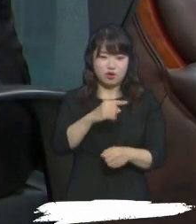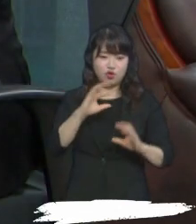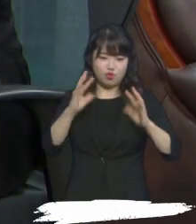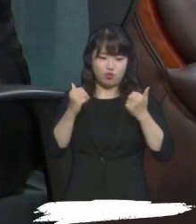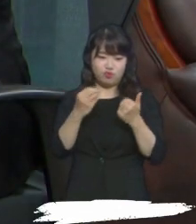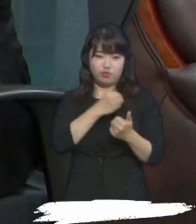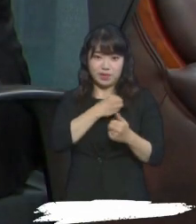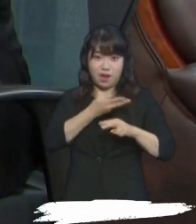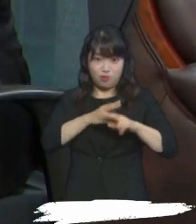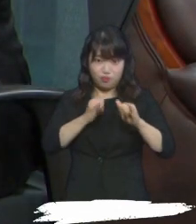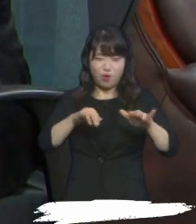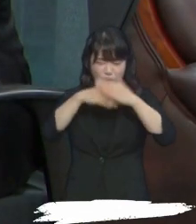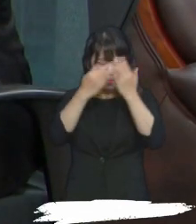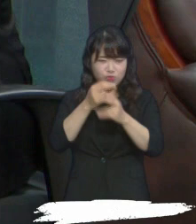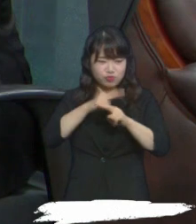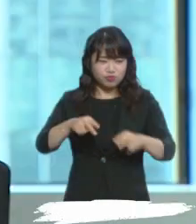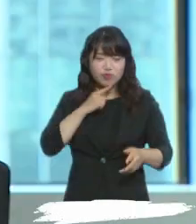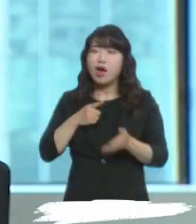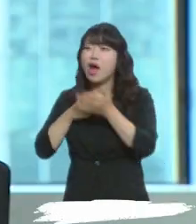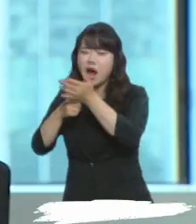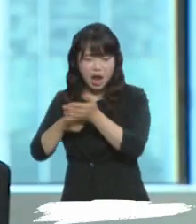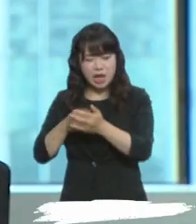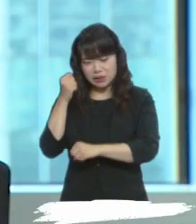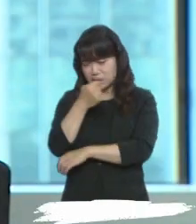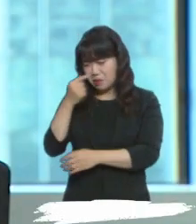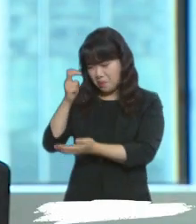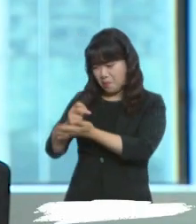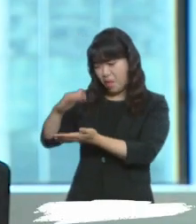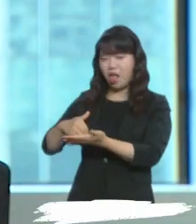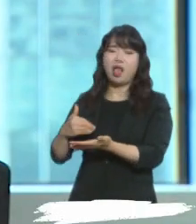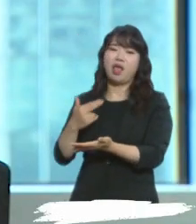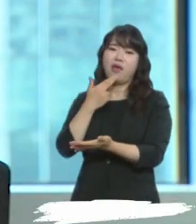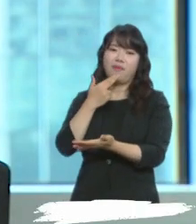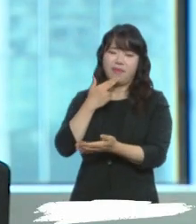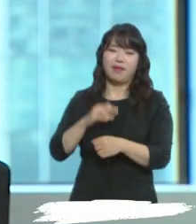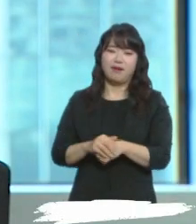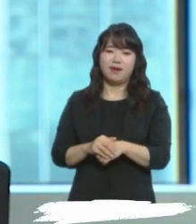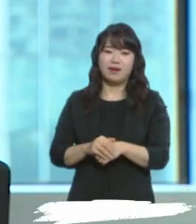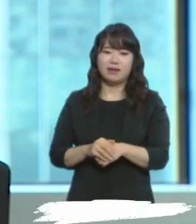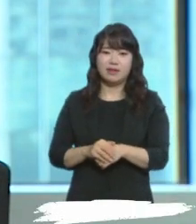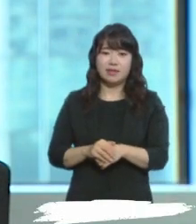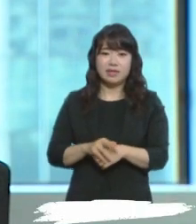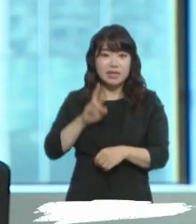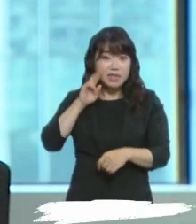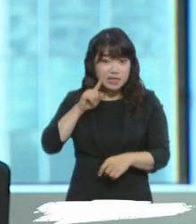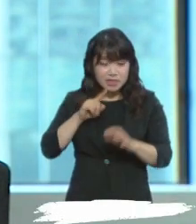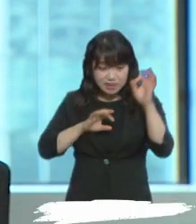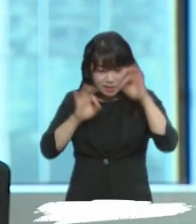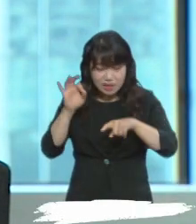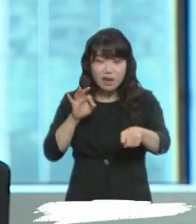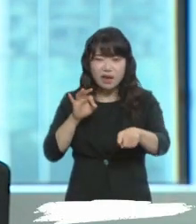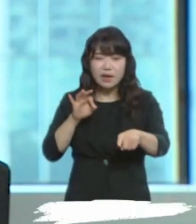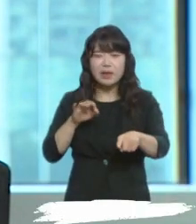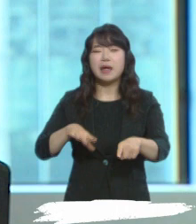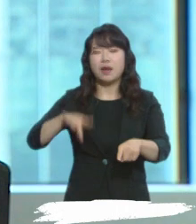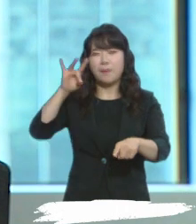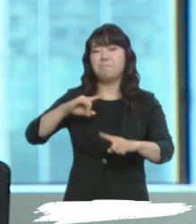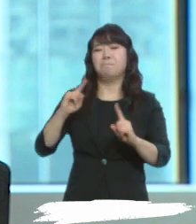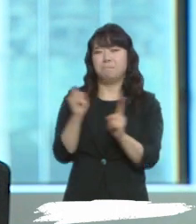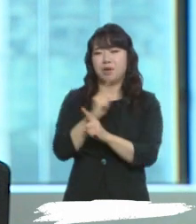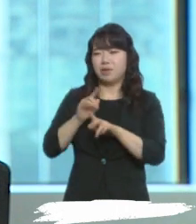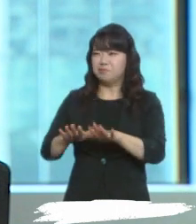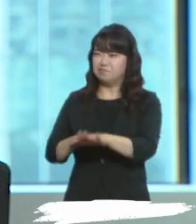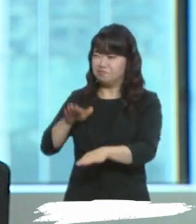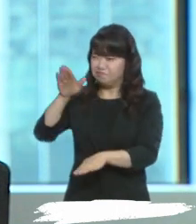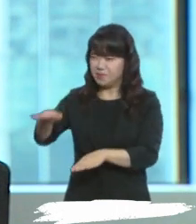국가유공자 지원은 취소할 근거가 없습니다. 잘못된 의식을 어찌 보면 바로잡는 첫 단추이다라고